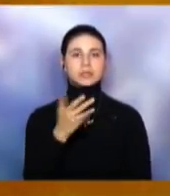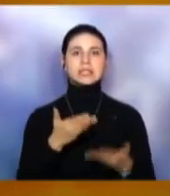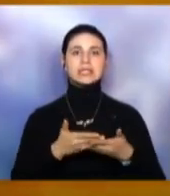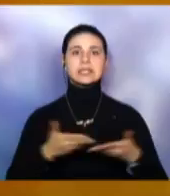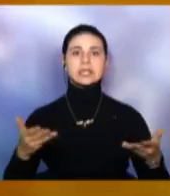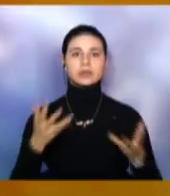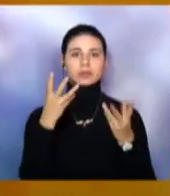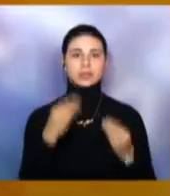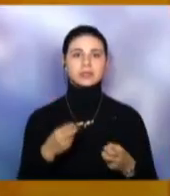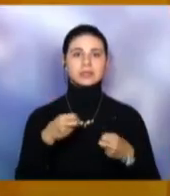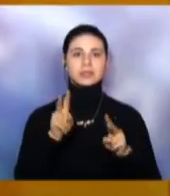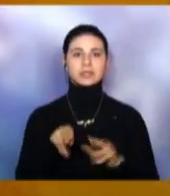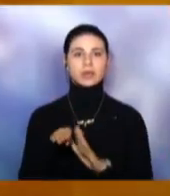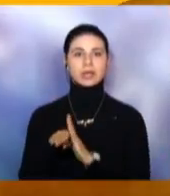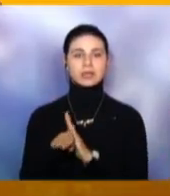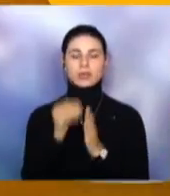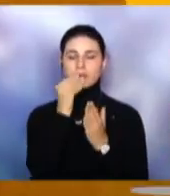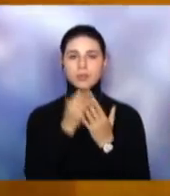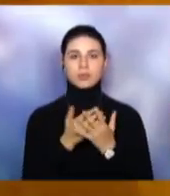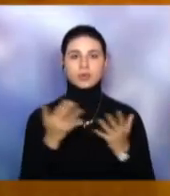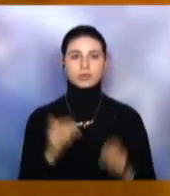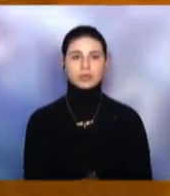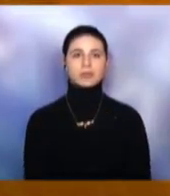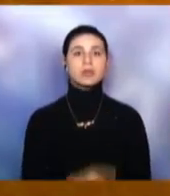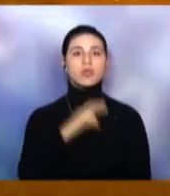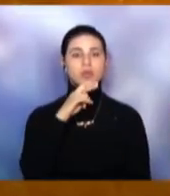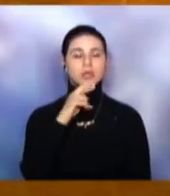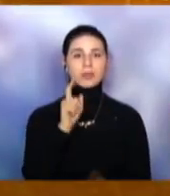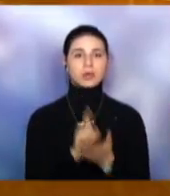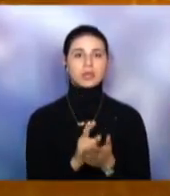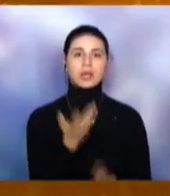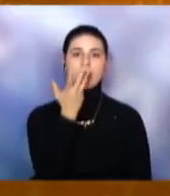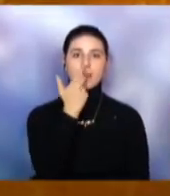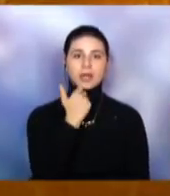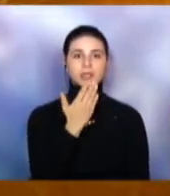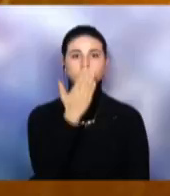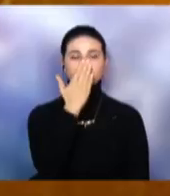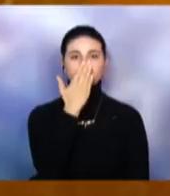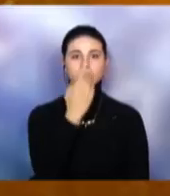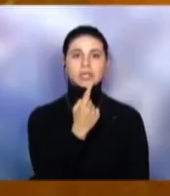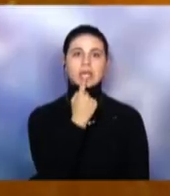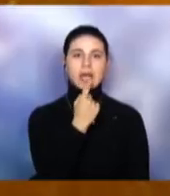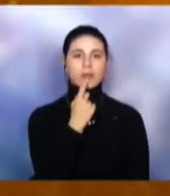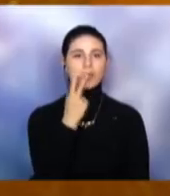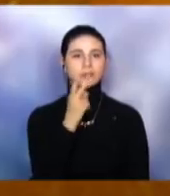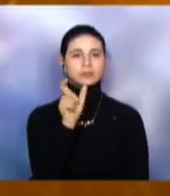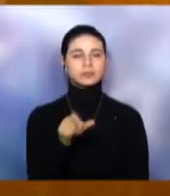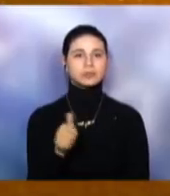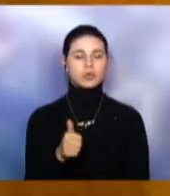დღეებისთვის საგანგებოდ გადანახული პროდუქტები. საყურადღებოა ფერი, სუნი, გემო,